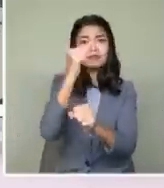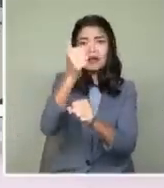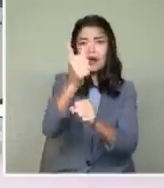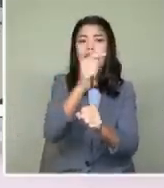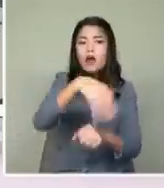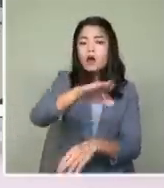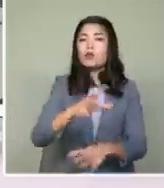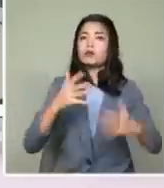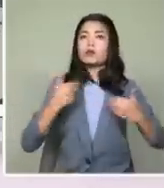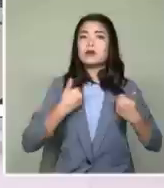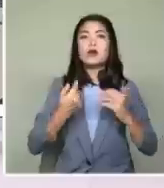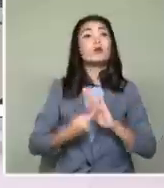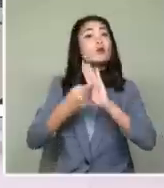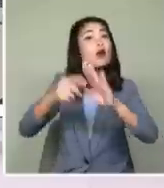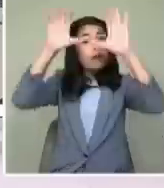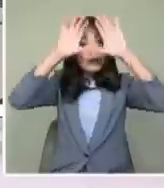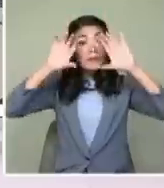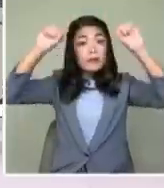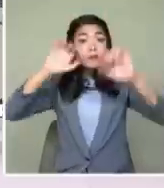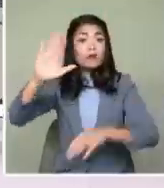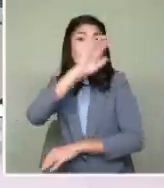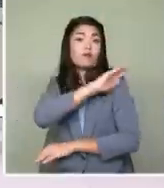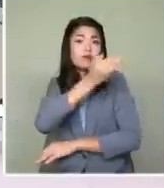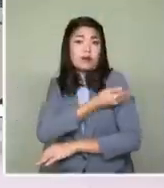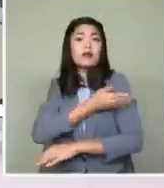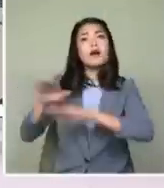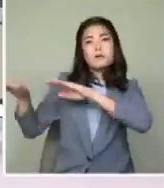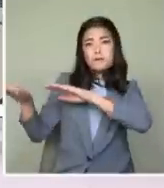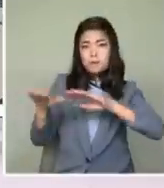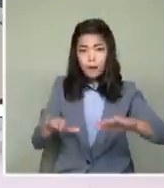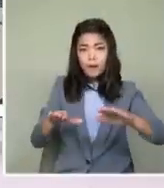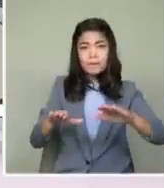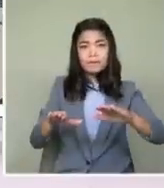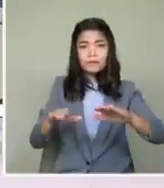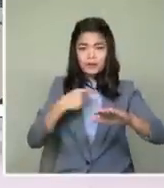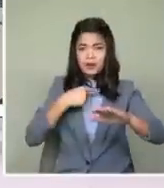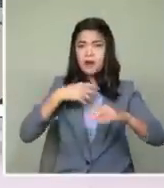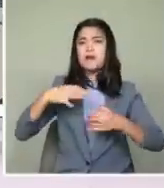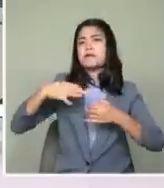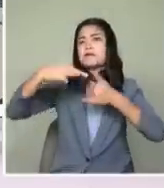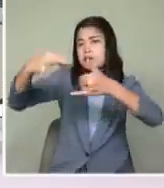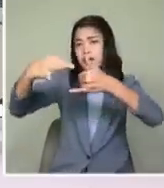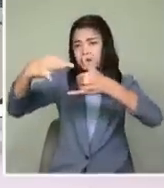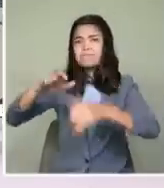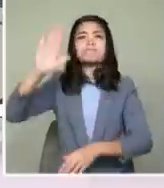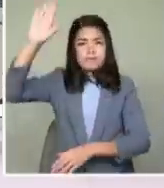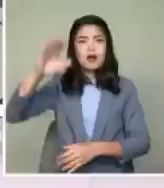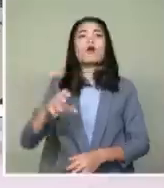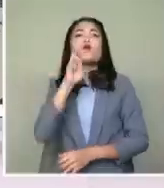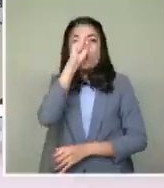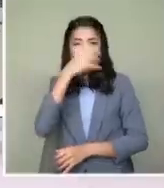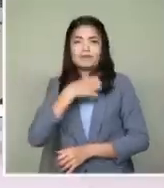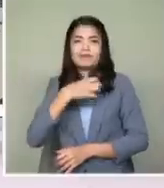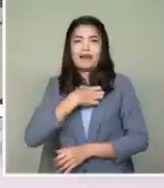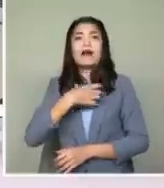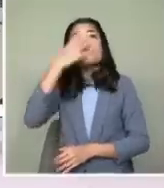ใจนะอย่างประธานาธิบดีของฟิลิปปินส์บอกเลยว่ายินดีแล้วก็จะขอเป็นตัวเลือกแรกๆในการเป็นอาสาสมัครทดลองเลย ค่ะ